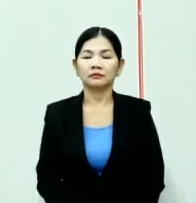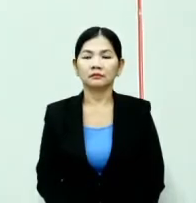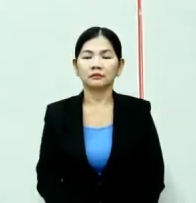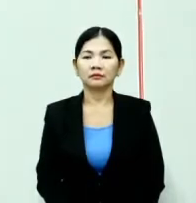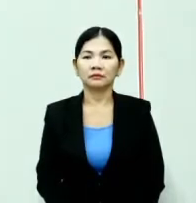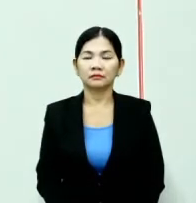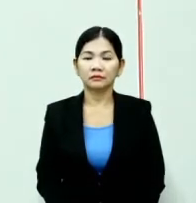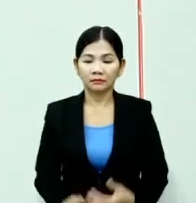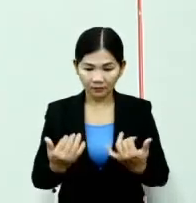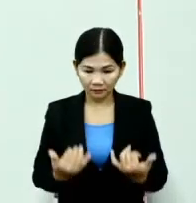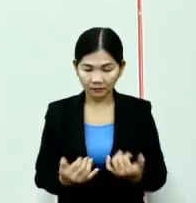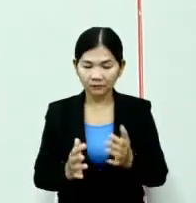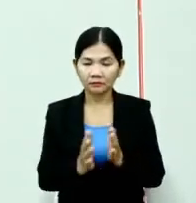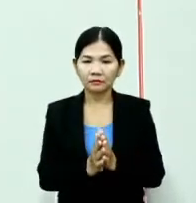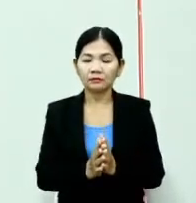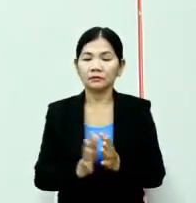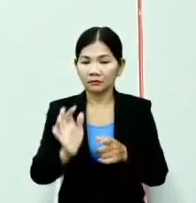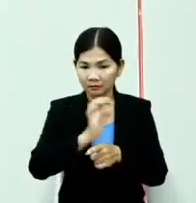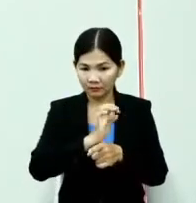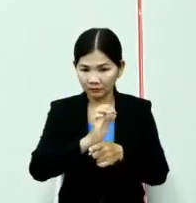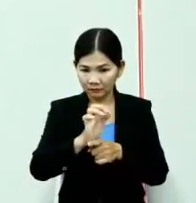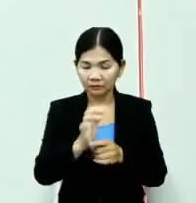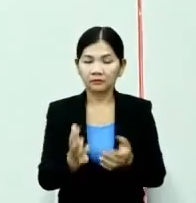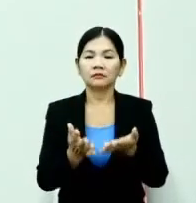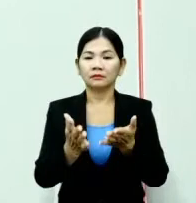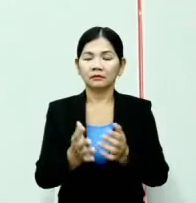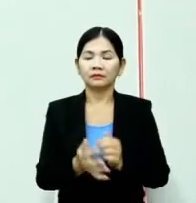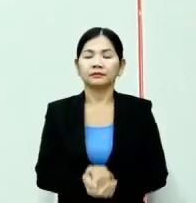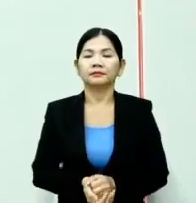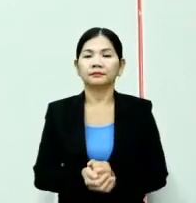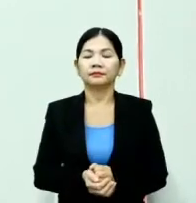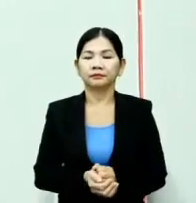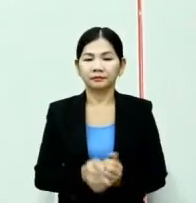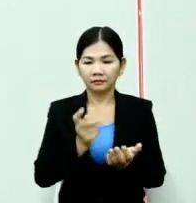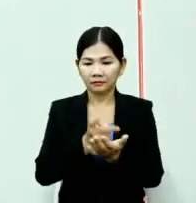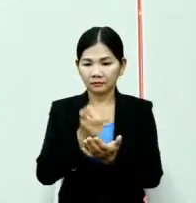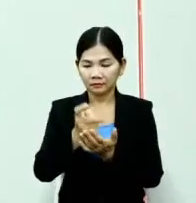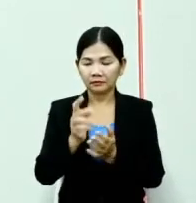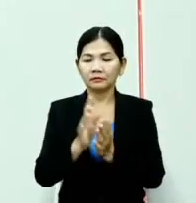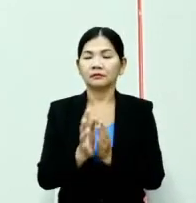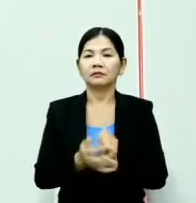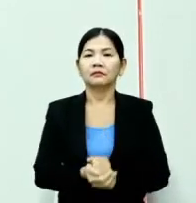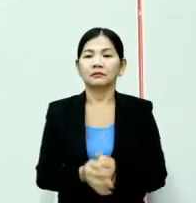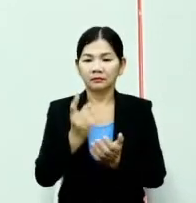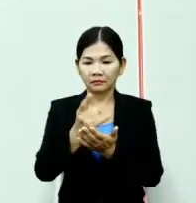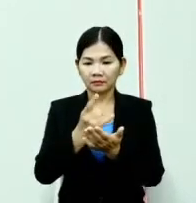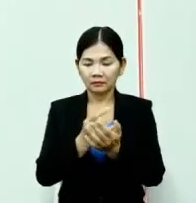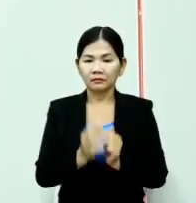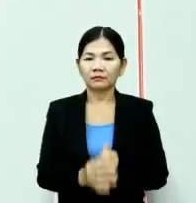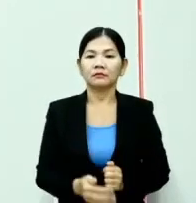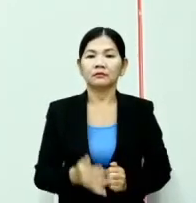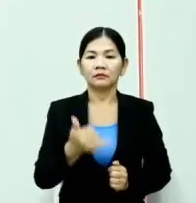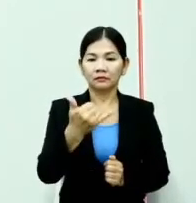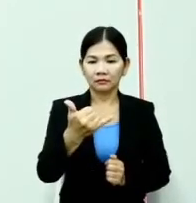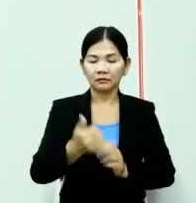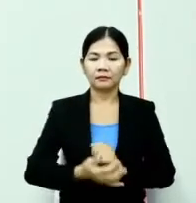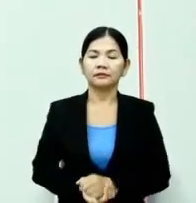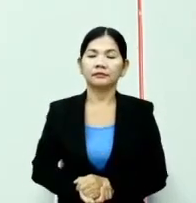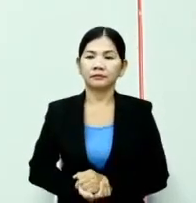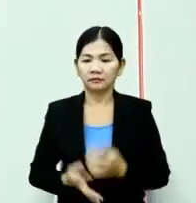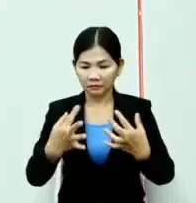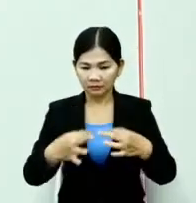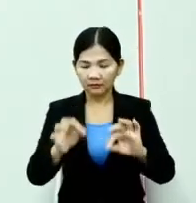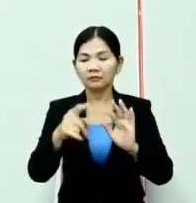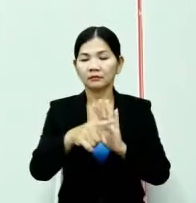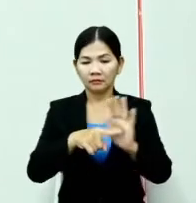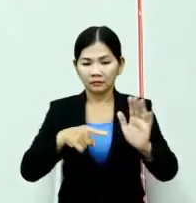ចាអញ្ចឹងឥឡូវនេះកូនមកអានចំណងជើងមេរៀនជាមួយអ្នកគ្រូណាតាគណិតវិទ្យាមេរៀនទី6វិធី